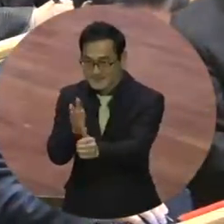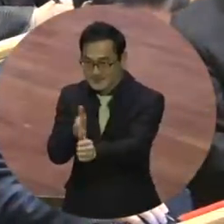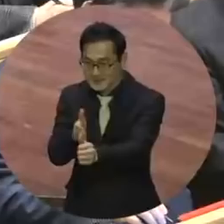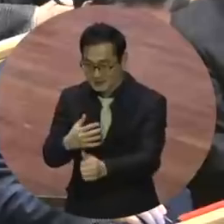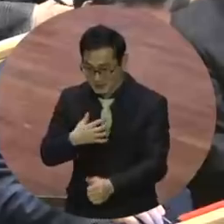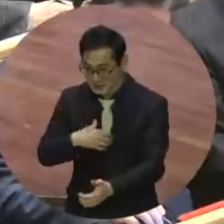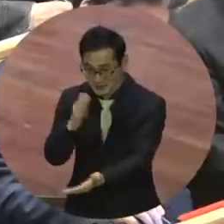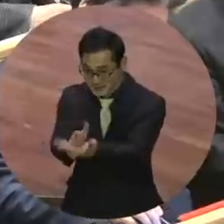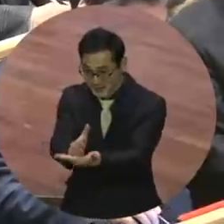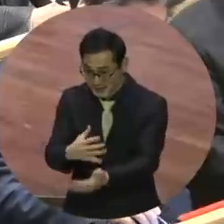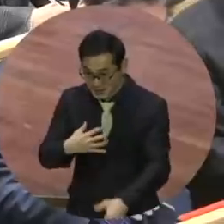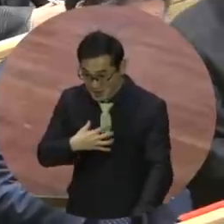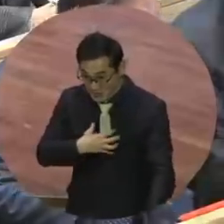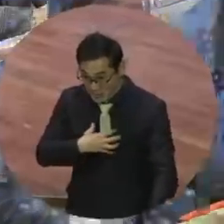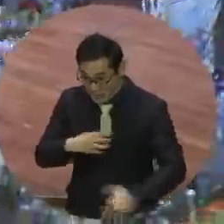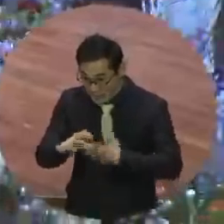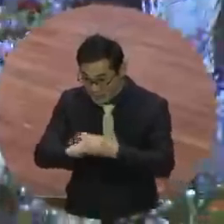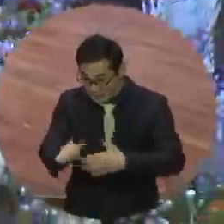봐라.